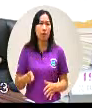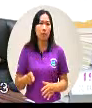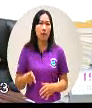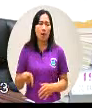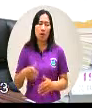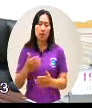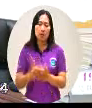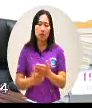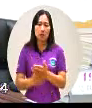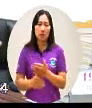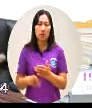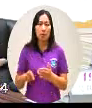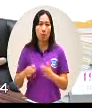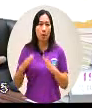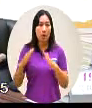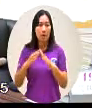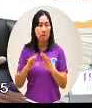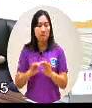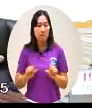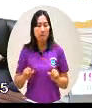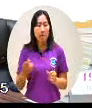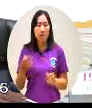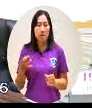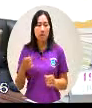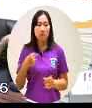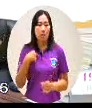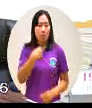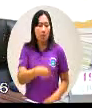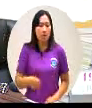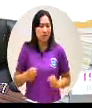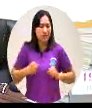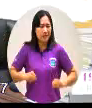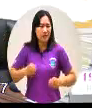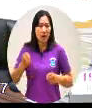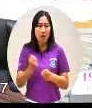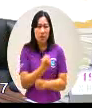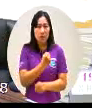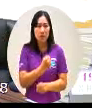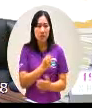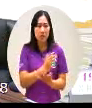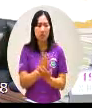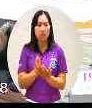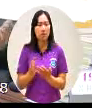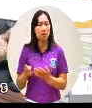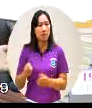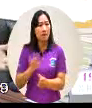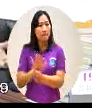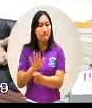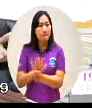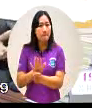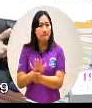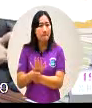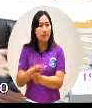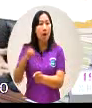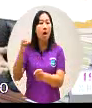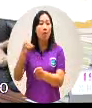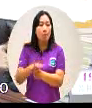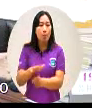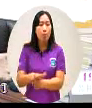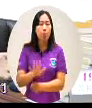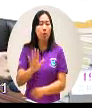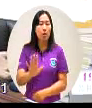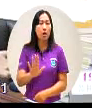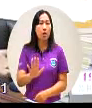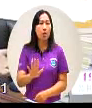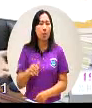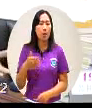括房地产啊，包括身体健康等等，我想加减啊，或者点啊弥补林门人个因为有即座。来，予地方一个